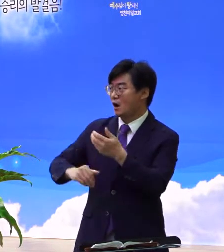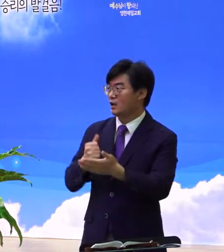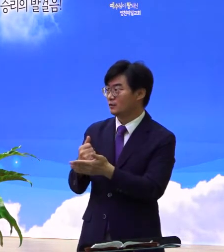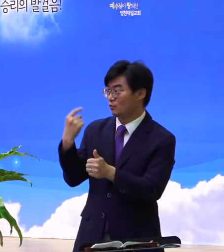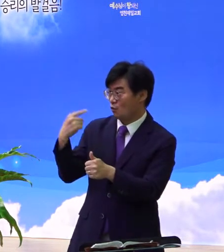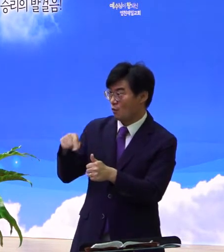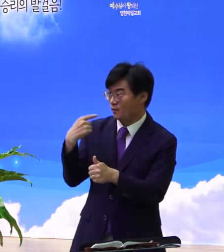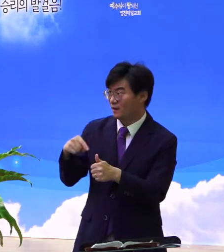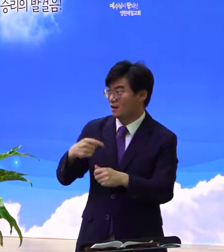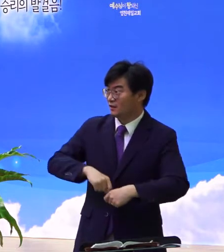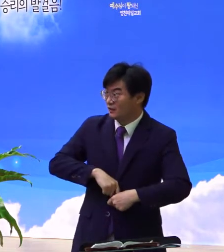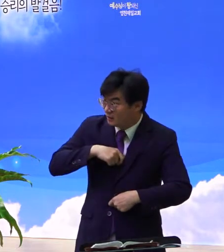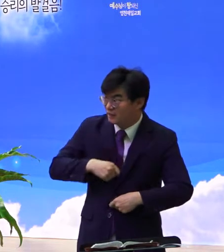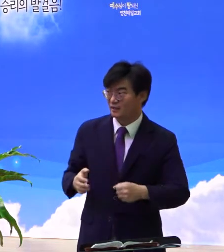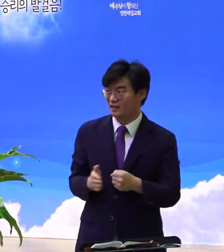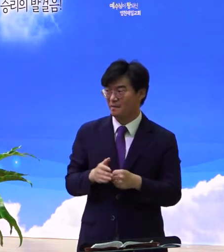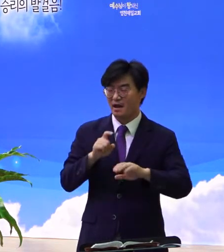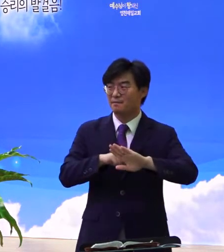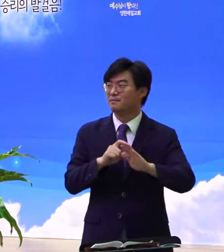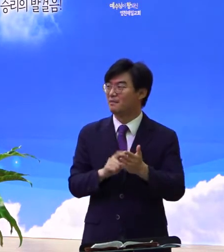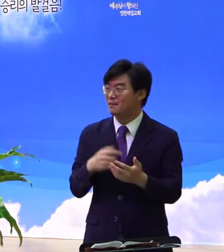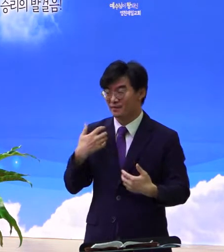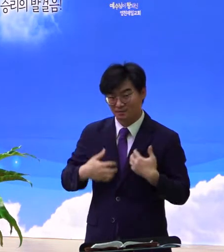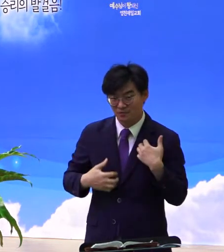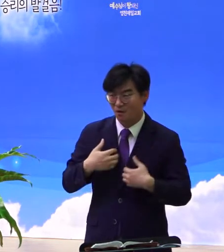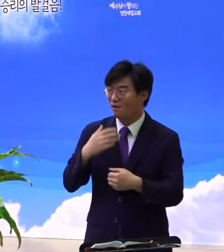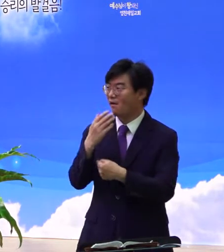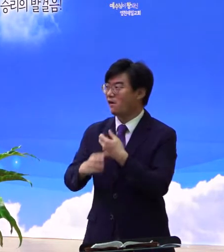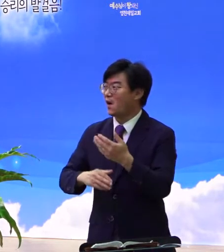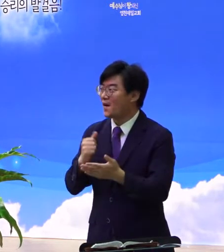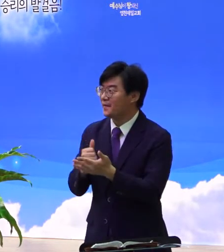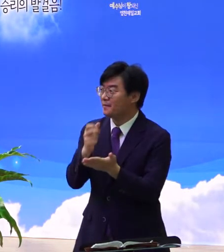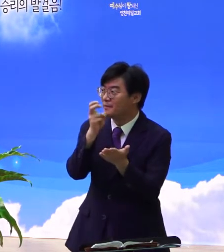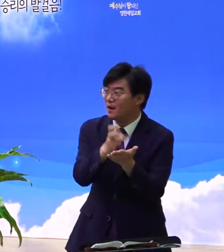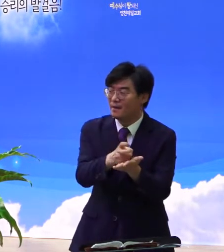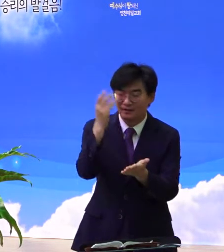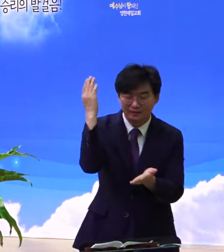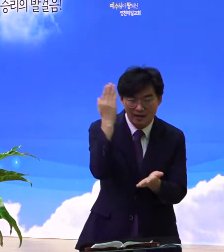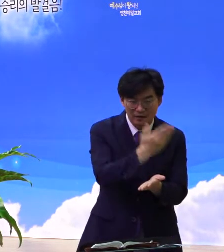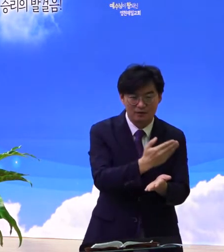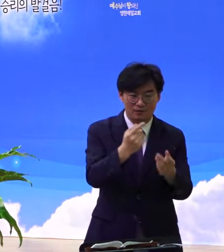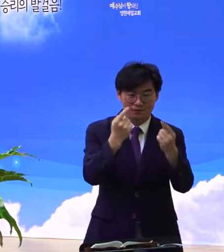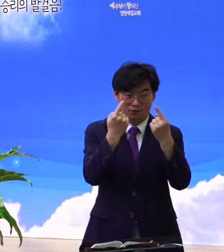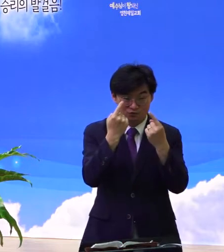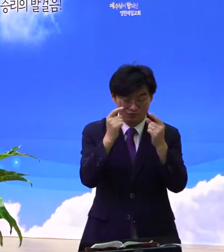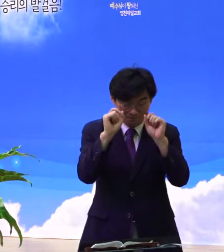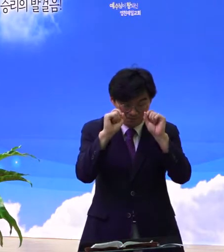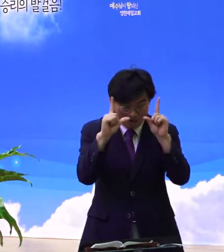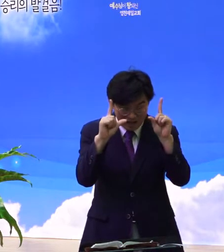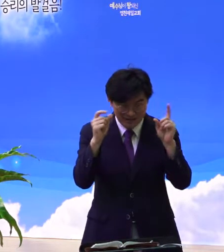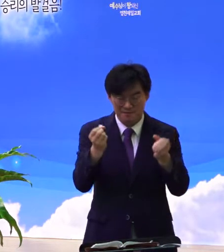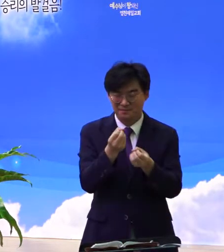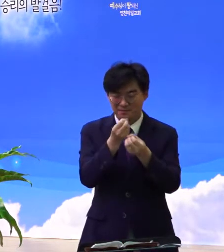정직하여 마음을 기쁘게 하고 여호와의 계명은 순결하여 눈을 밝게